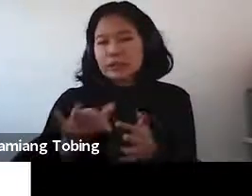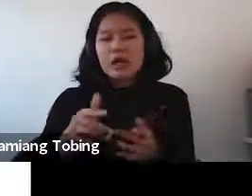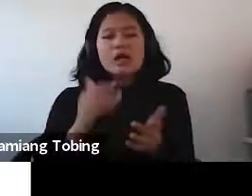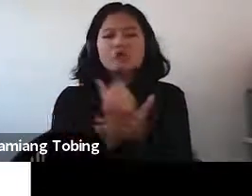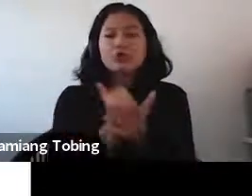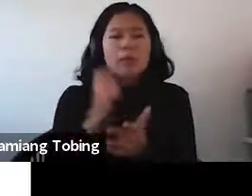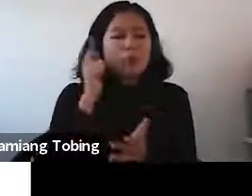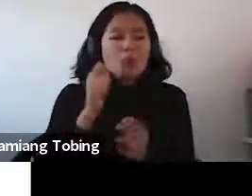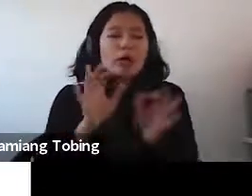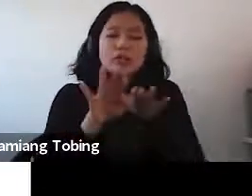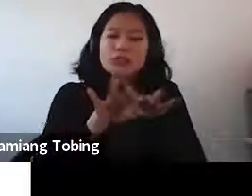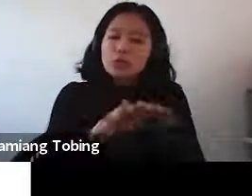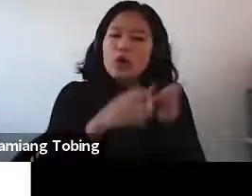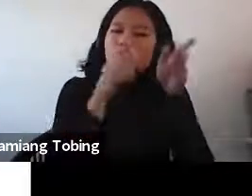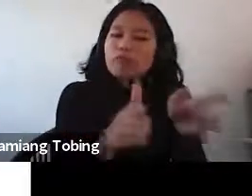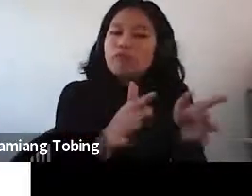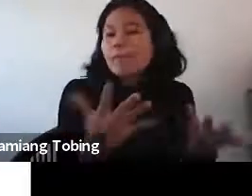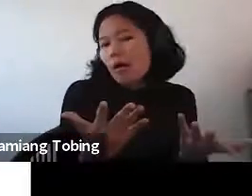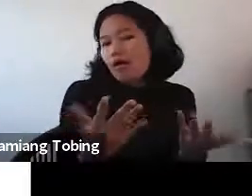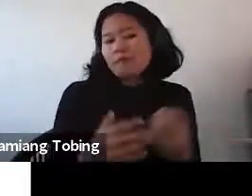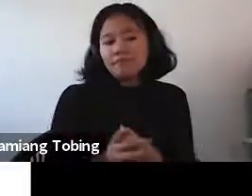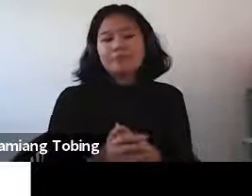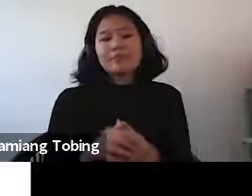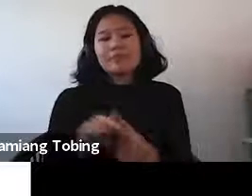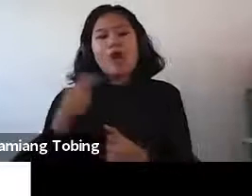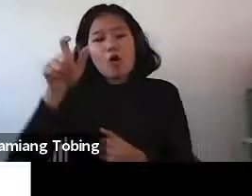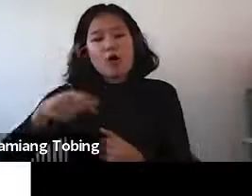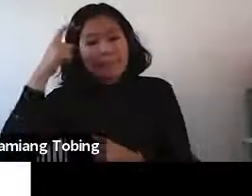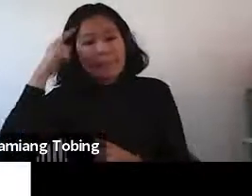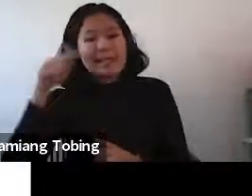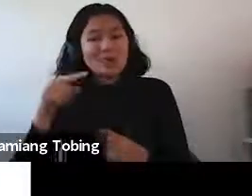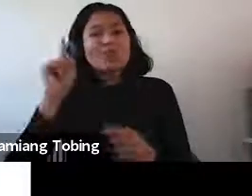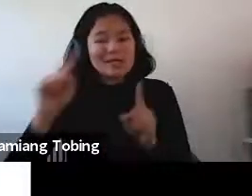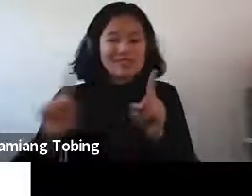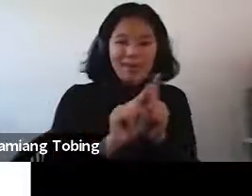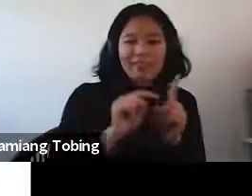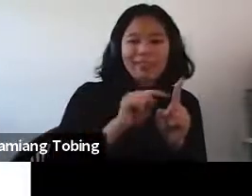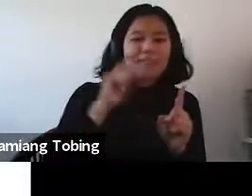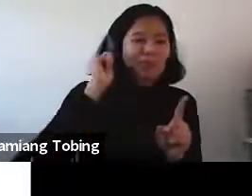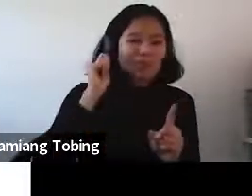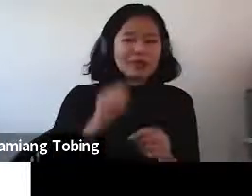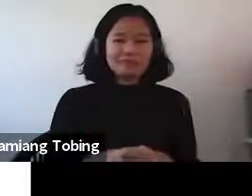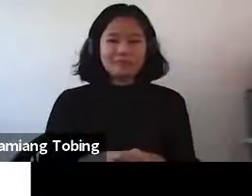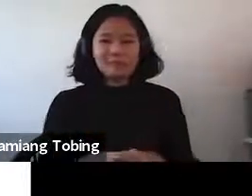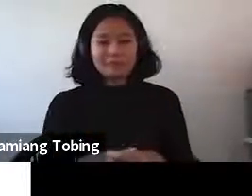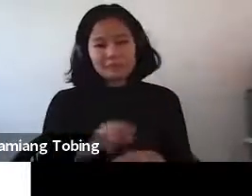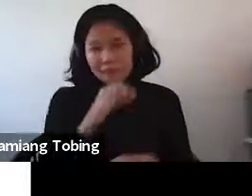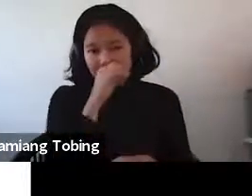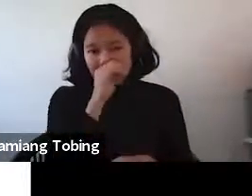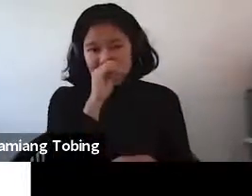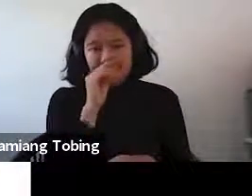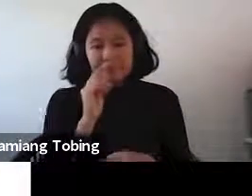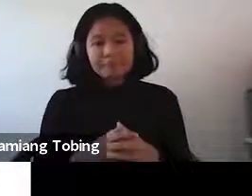dengan kepanjangan tangan perempuan. Pemikiran seperti itu masih ada ya sampai sekarang. Nah,